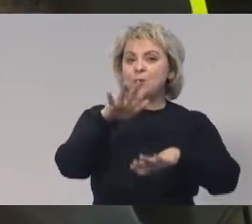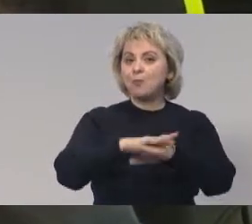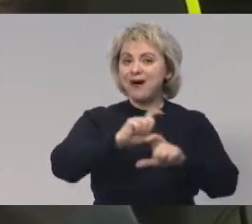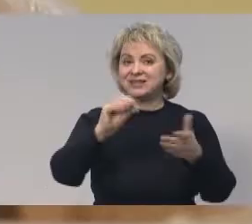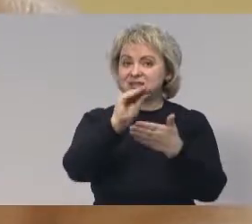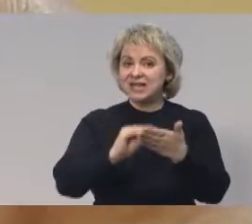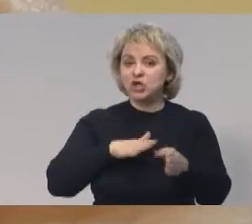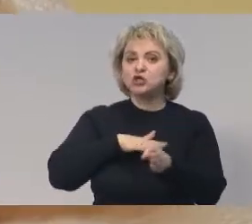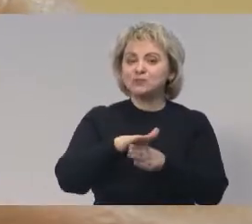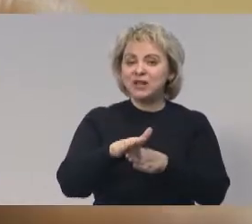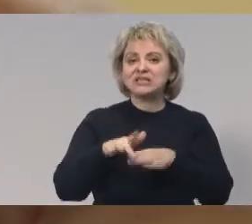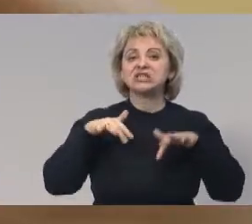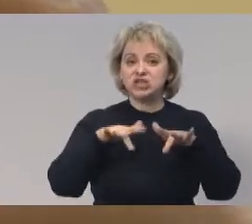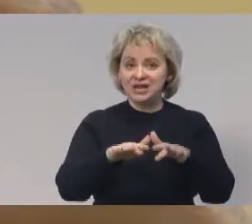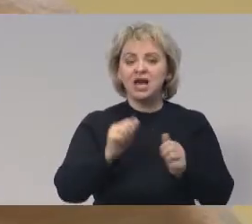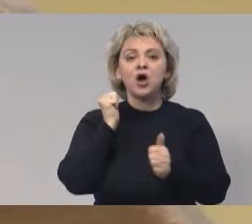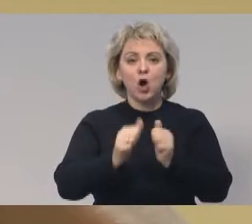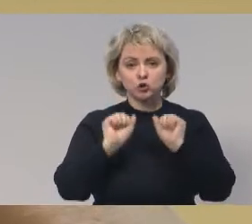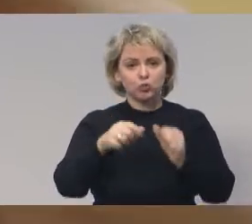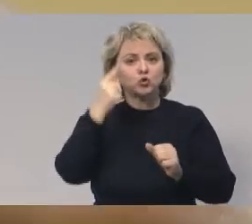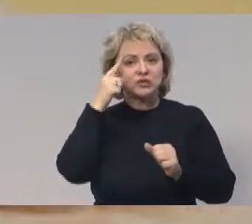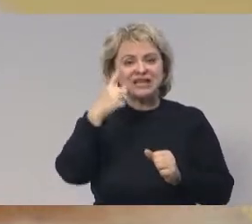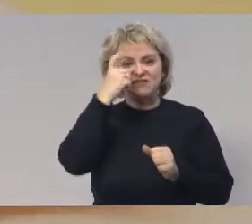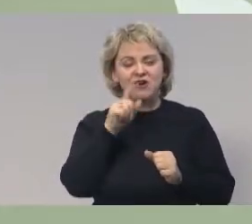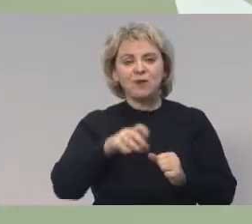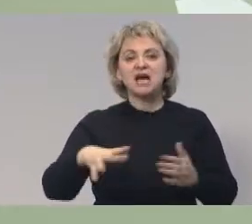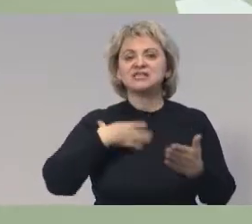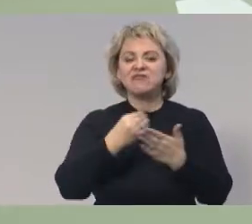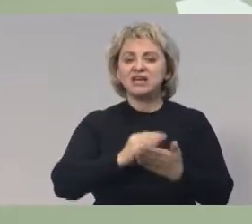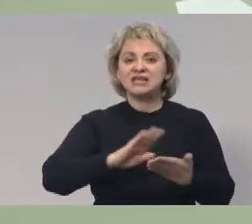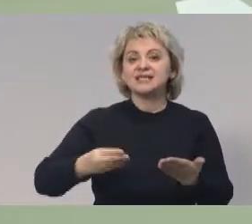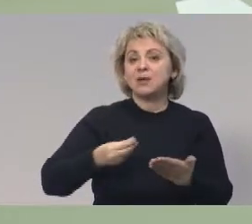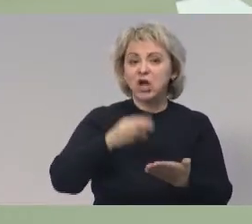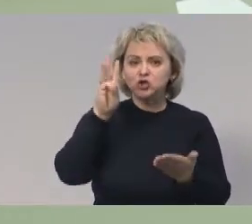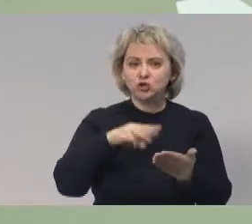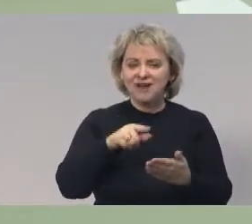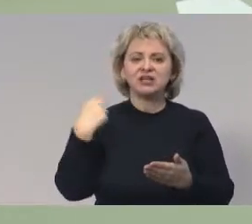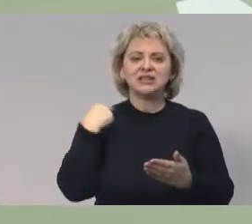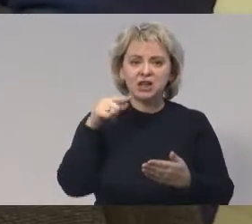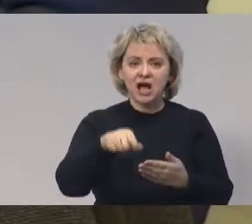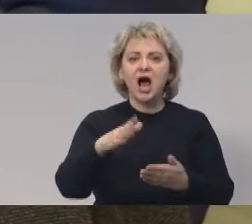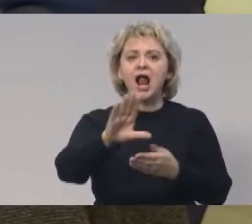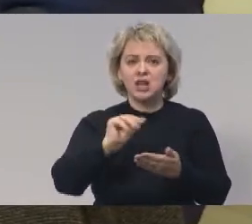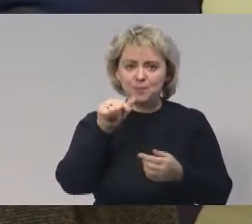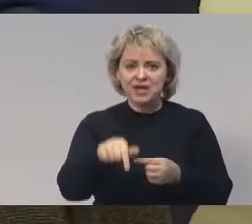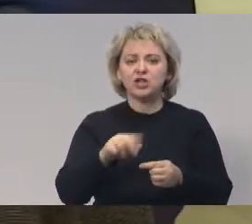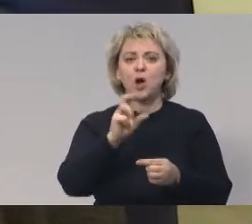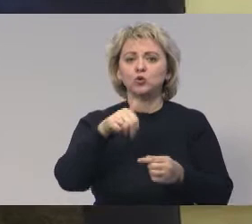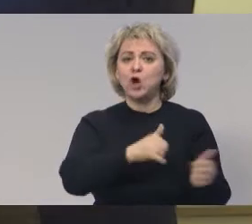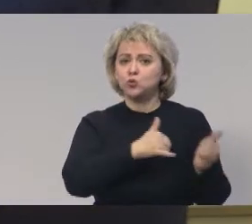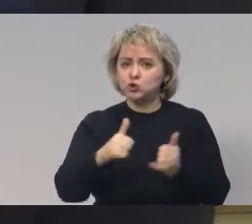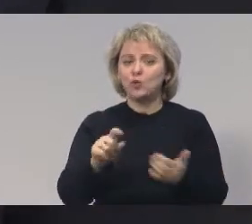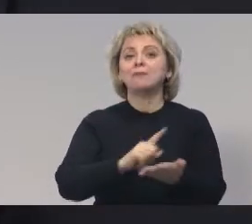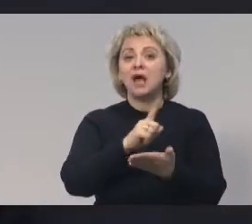«Банк данных исполнительных производств» каждый может узнать информацию о своих неоплаченных штрафах, долгах по алиментам, коммунальным услугам